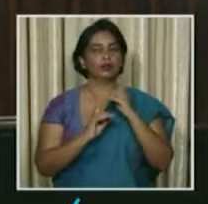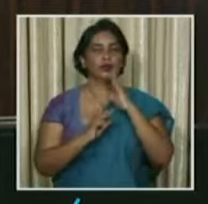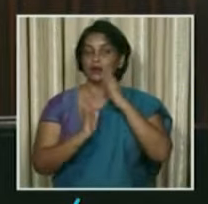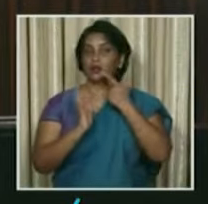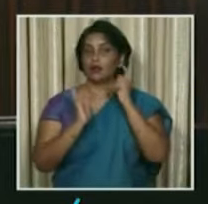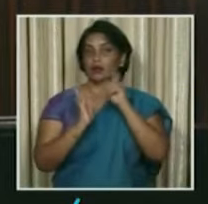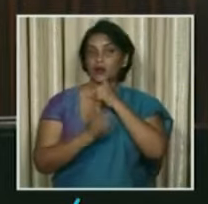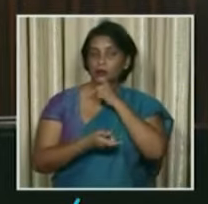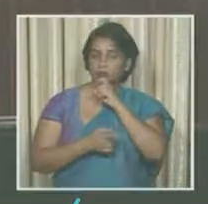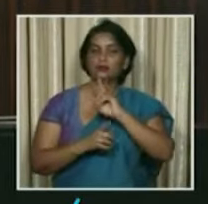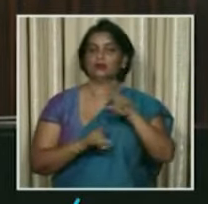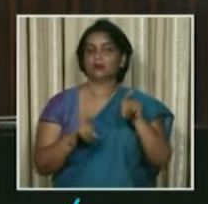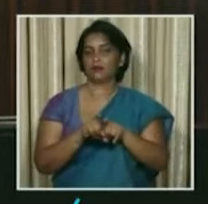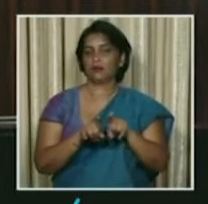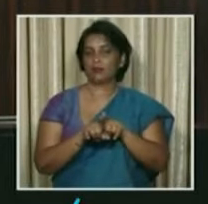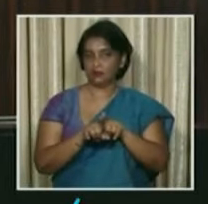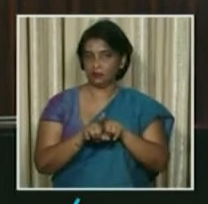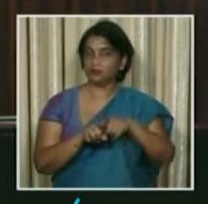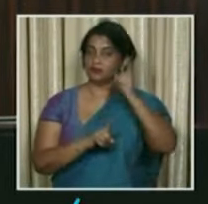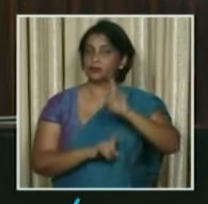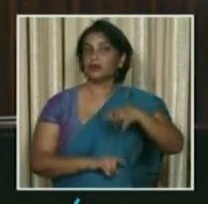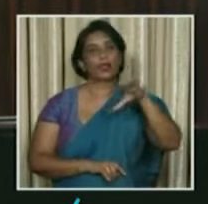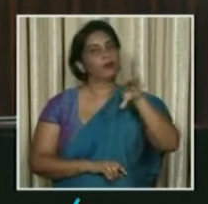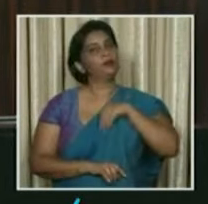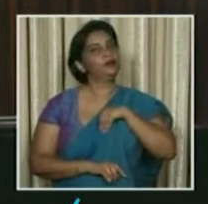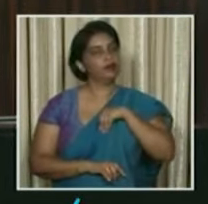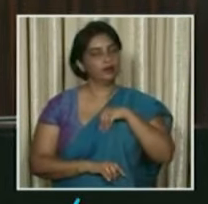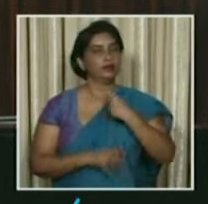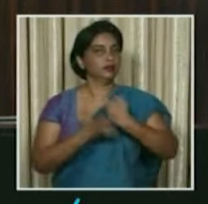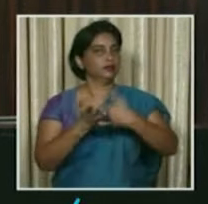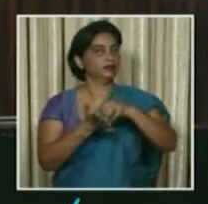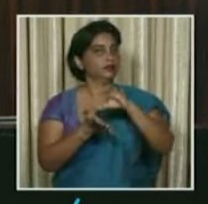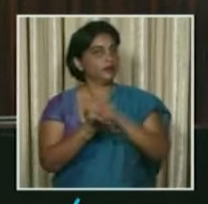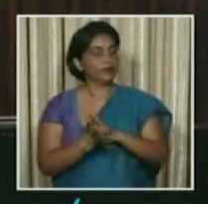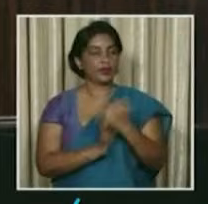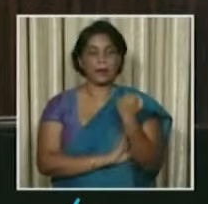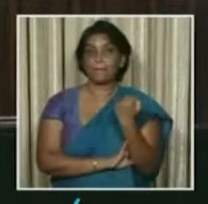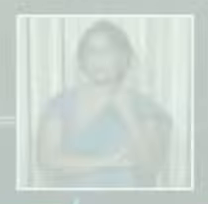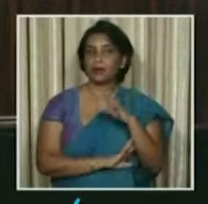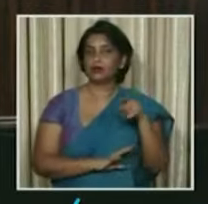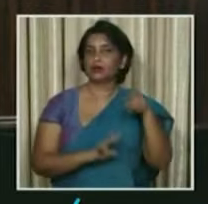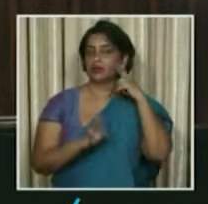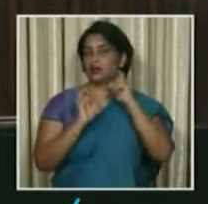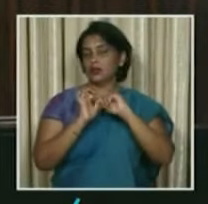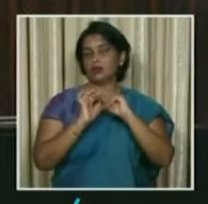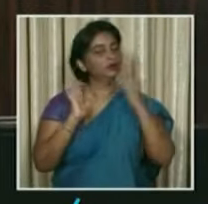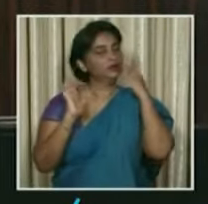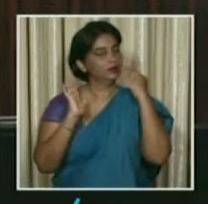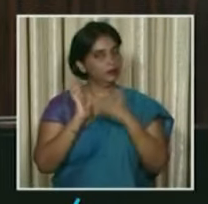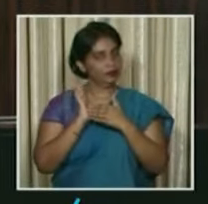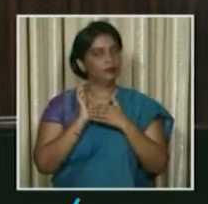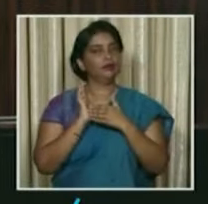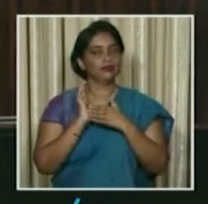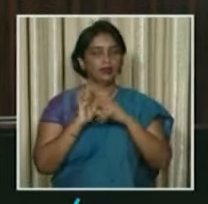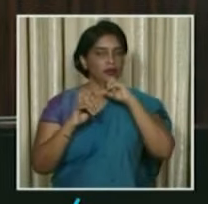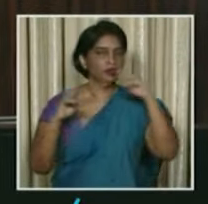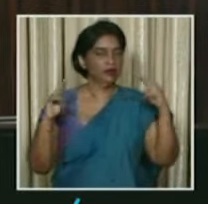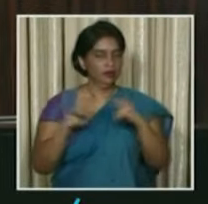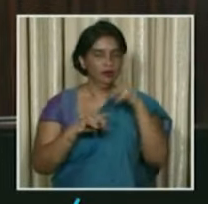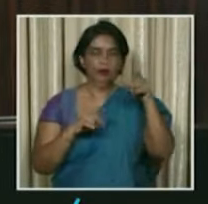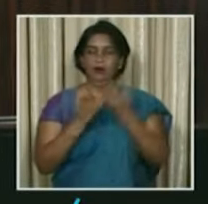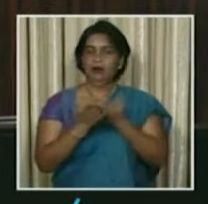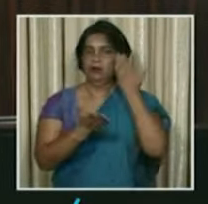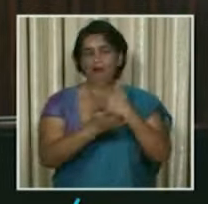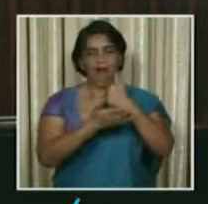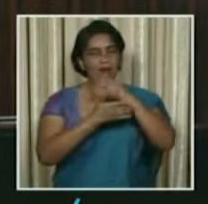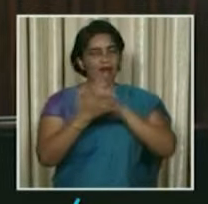නඩු තීන්දුව අන්‍යෝන්‍ය පිළිගැනීම ලියාපංච කිරීම සහ බලාත්මක කිරීම පිළිබඳ පනත් කෙටුම්පත් සම්බන්ධයෙන් ශ්‍රේෂ්ඨාධිකරණයේ වෙත ඉදිරිපත්